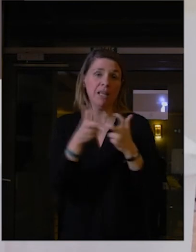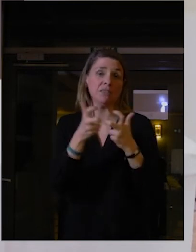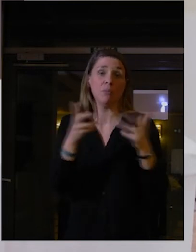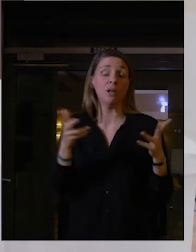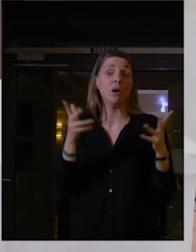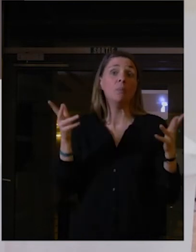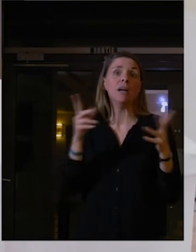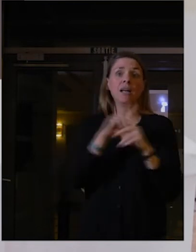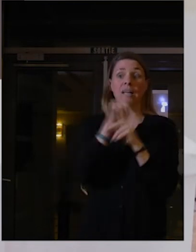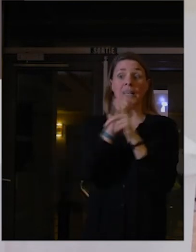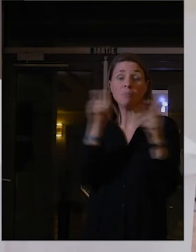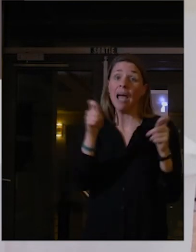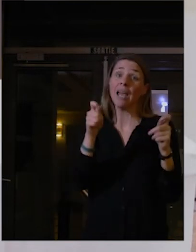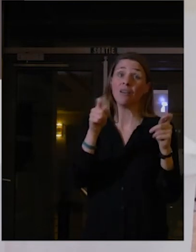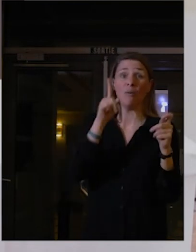L'irrespect n'a pas de genre,